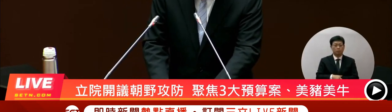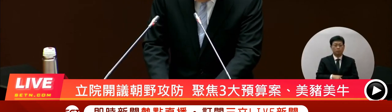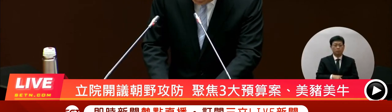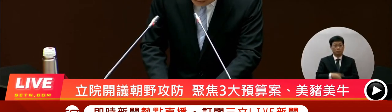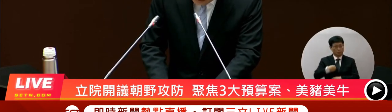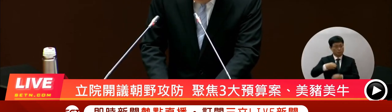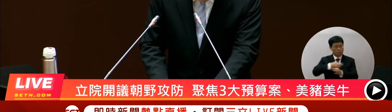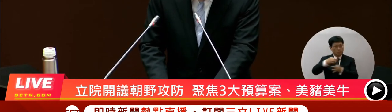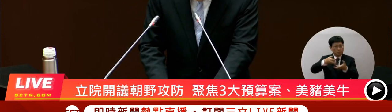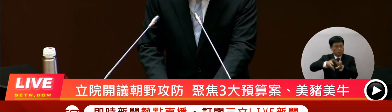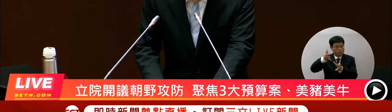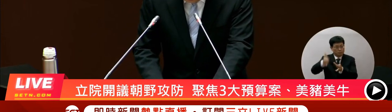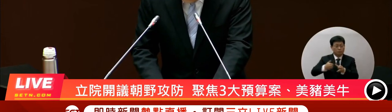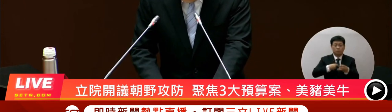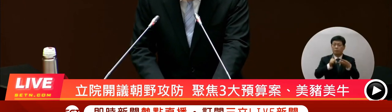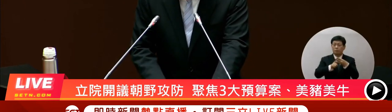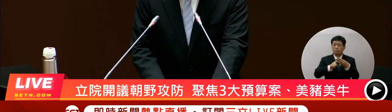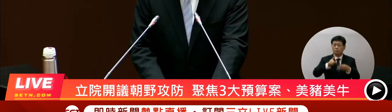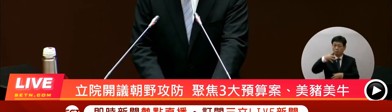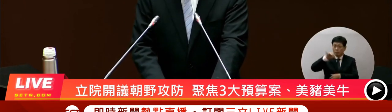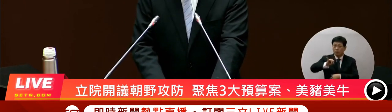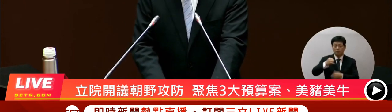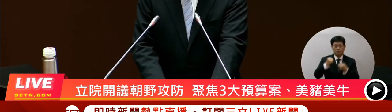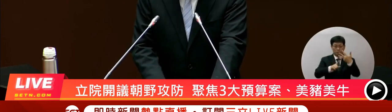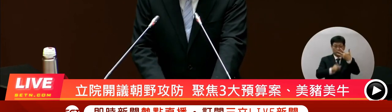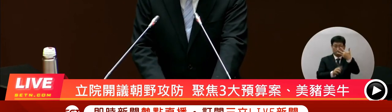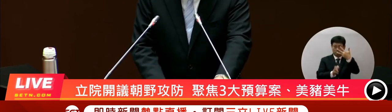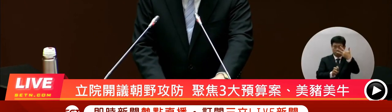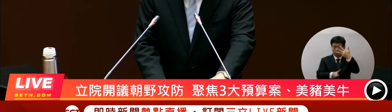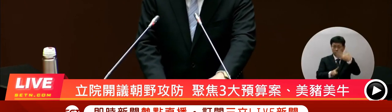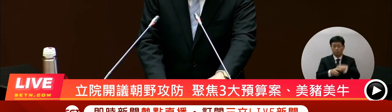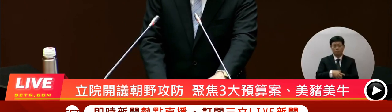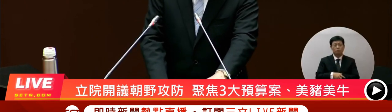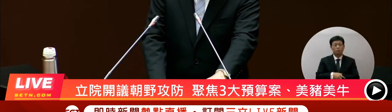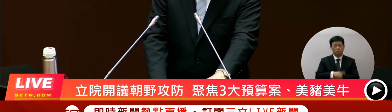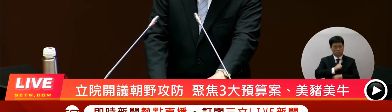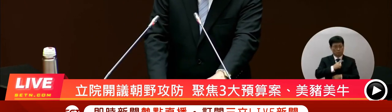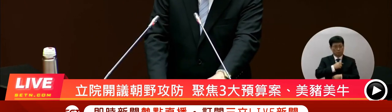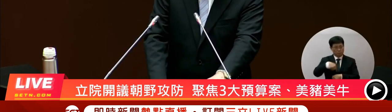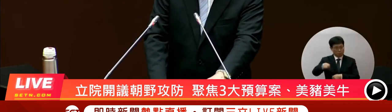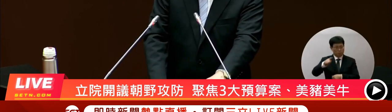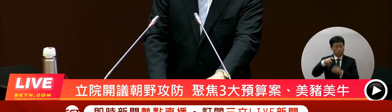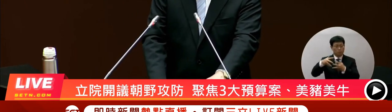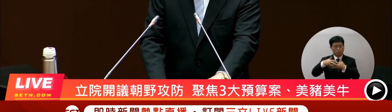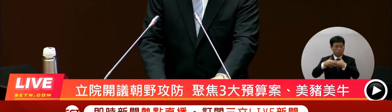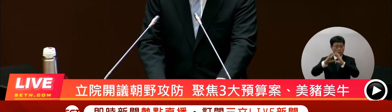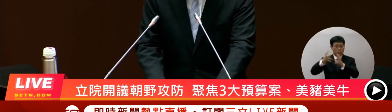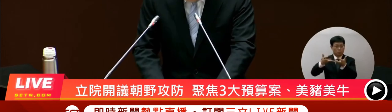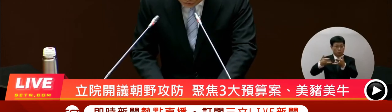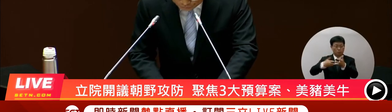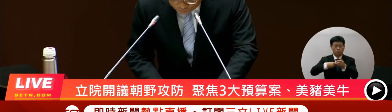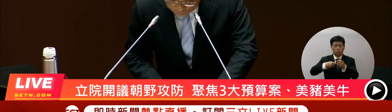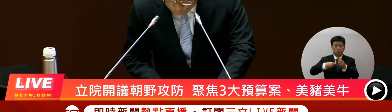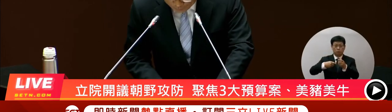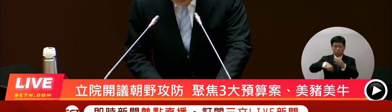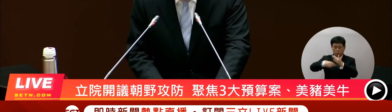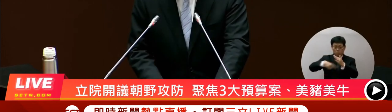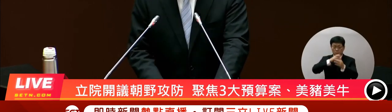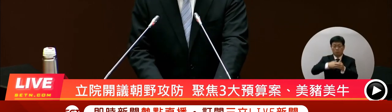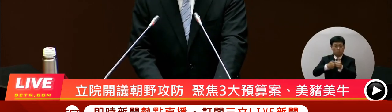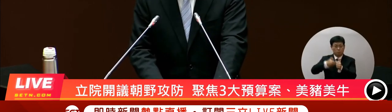经济部长王美花部长在8月31日就跟美国国务院亚太驻青史达